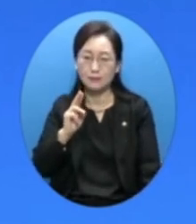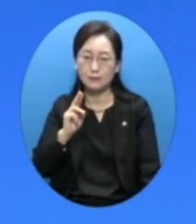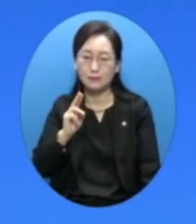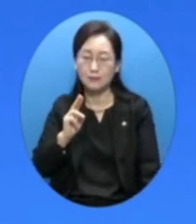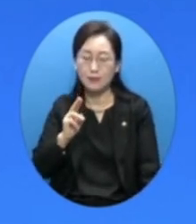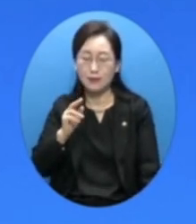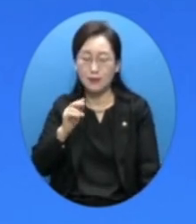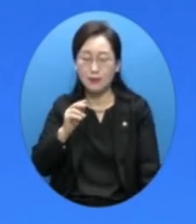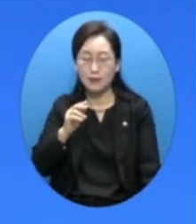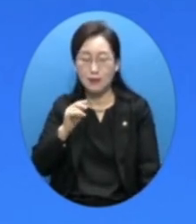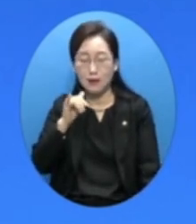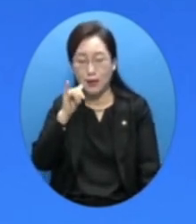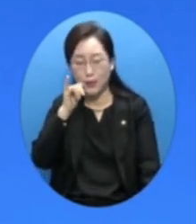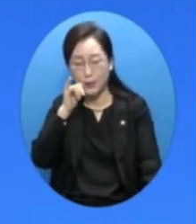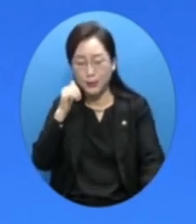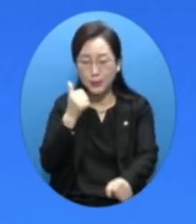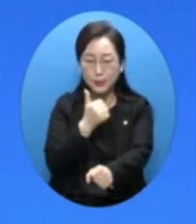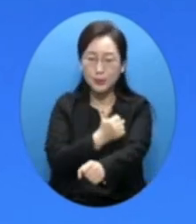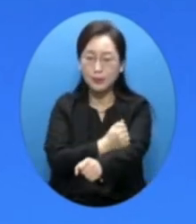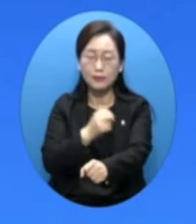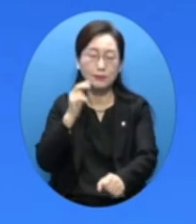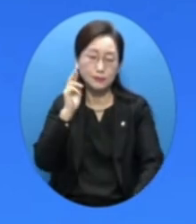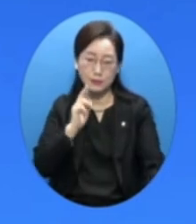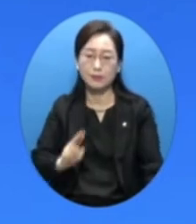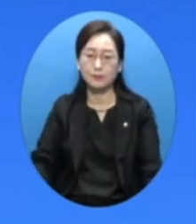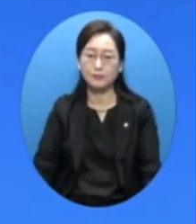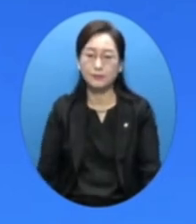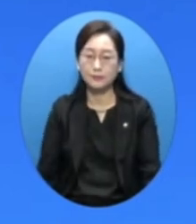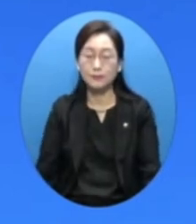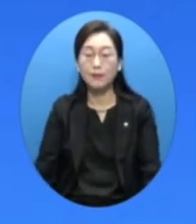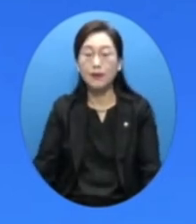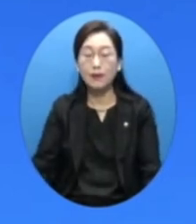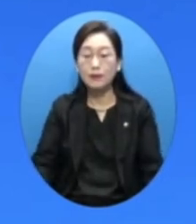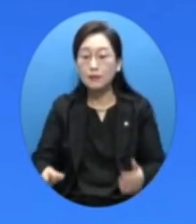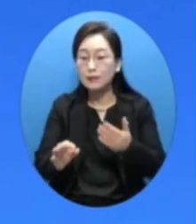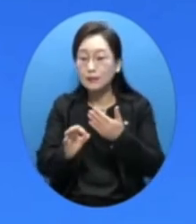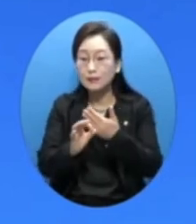말에게 문제에 빠져 있습니다 일석인